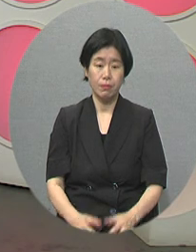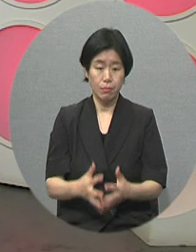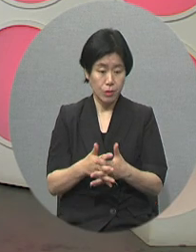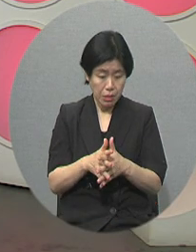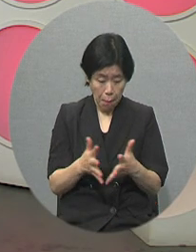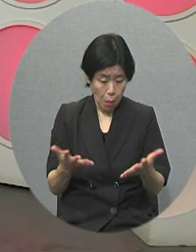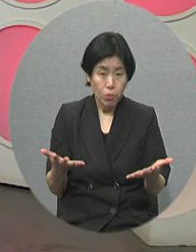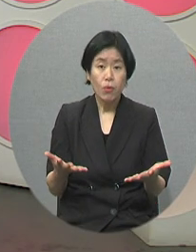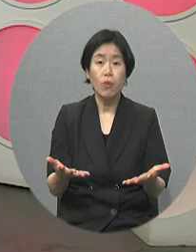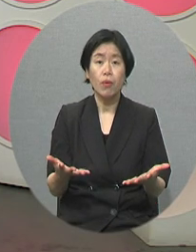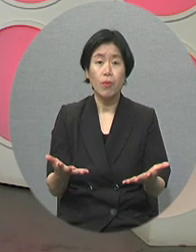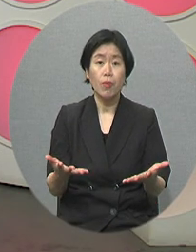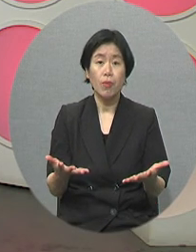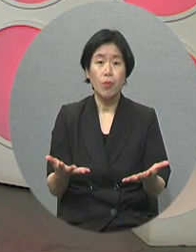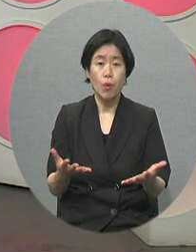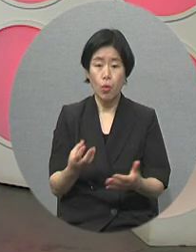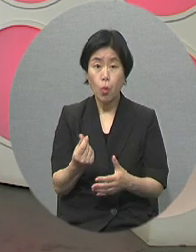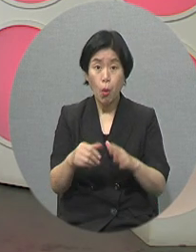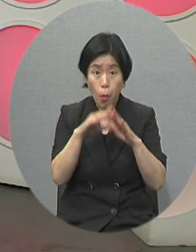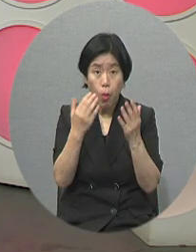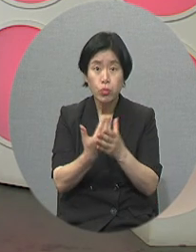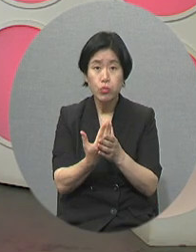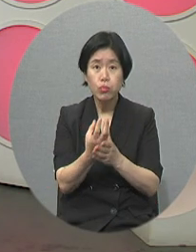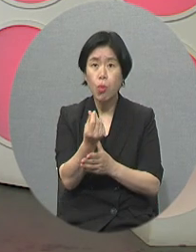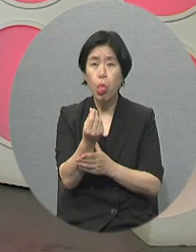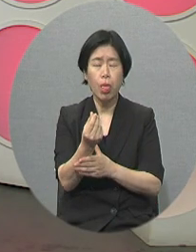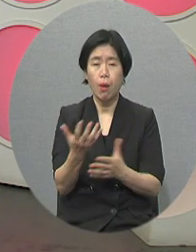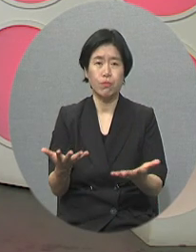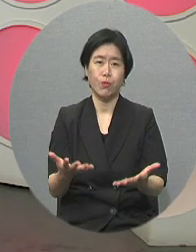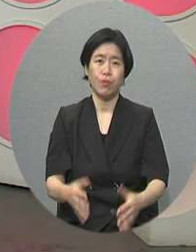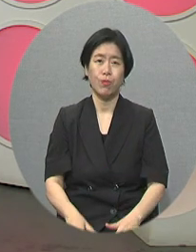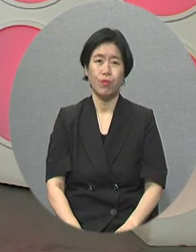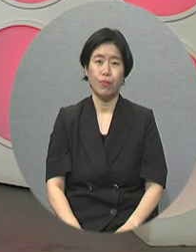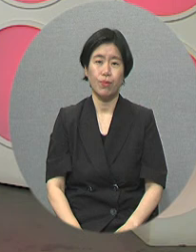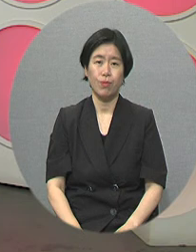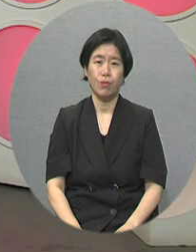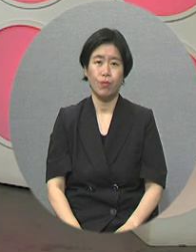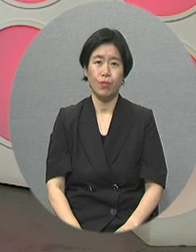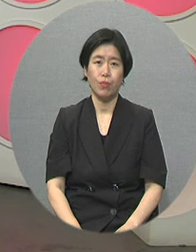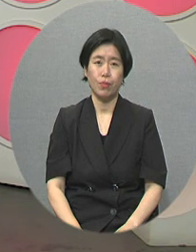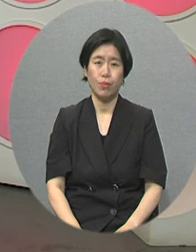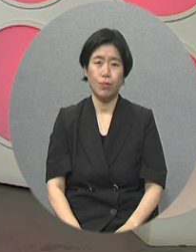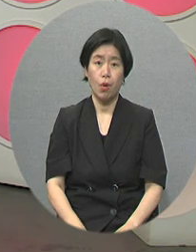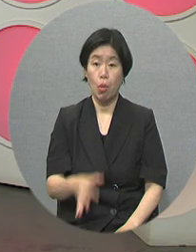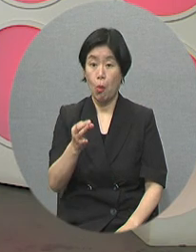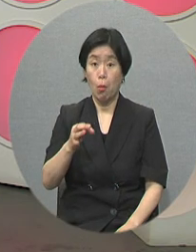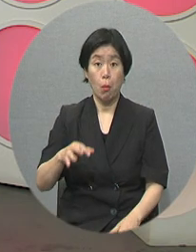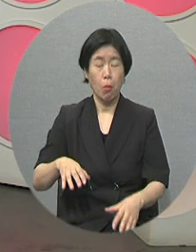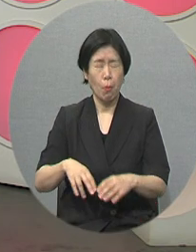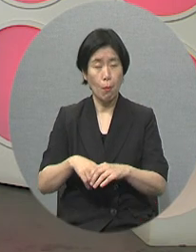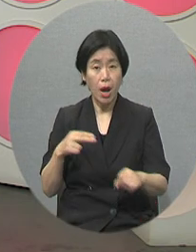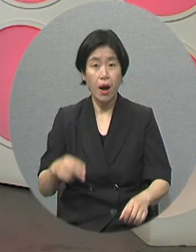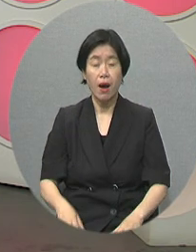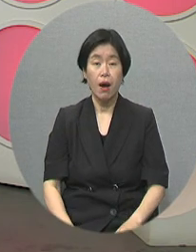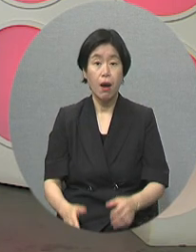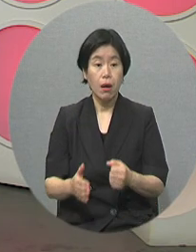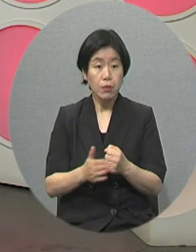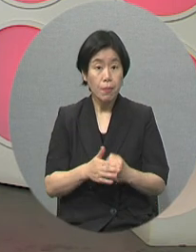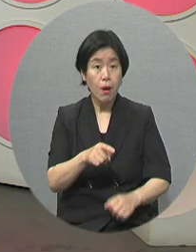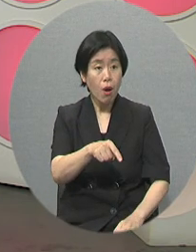그래서 가지고 있던 돈을 통째로 잃어버리시게 되셨고 제가 있는 경찰학교를